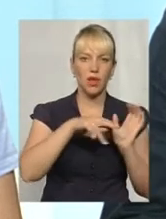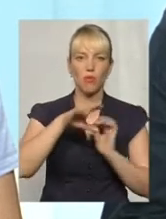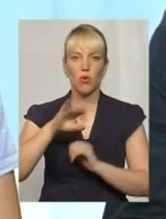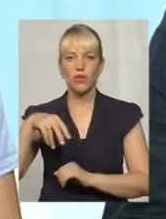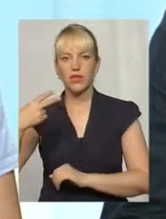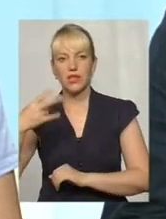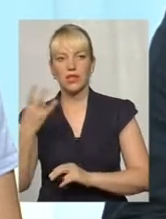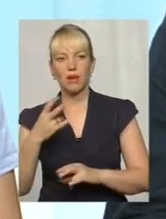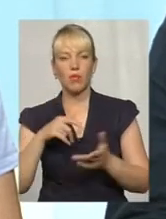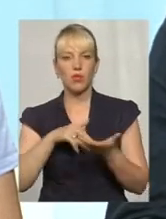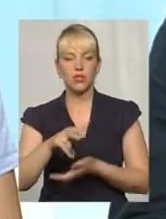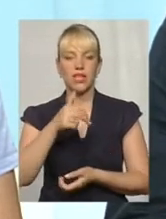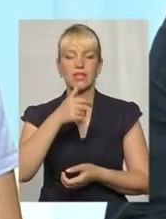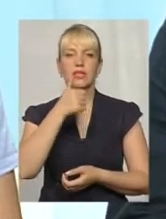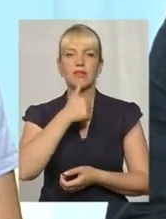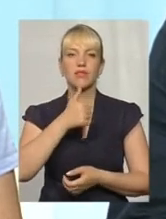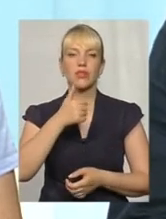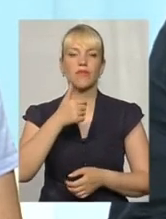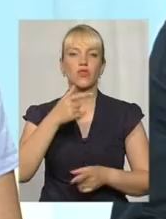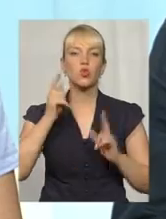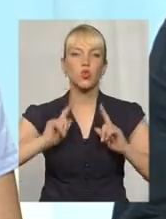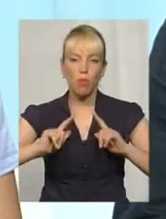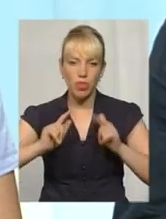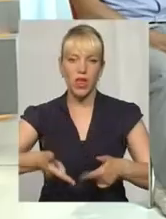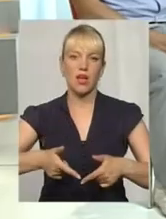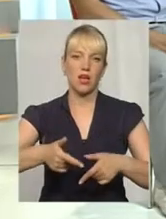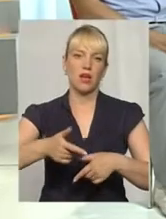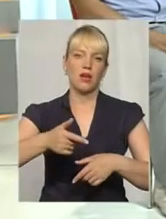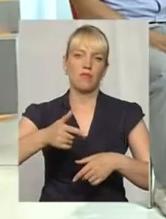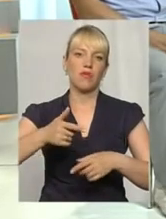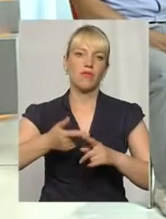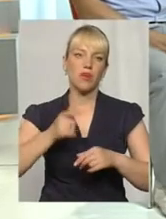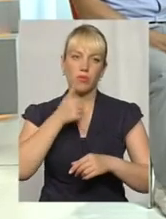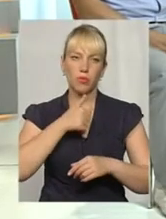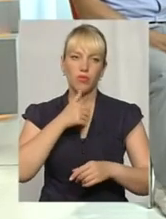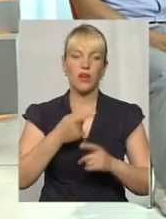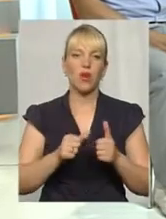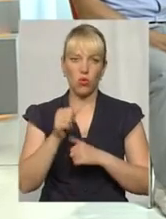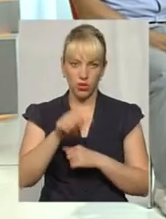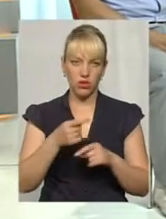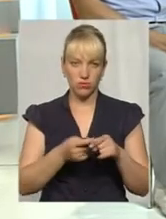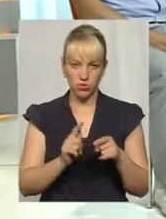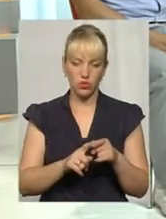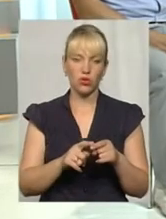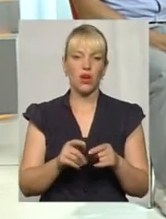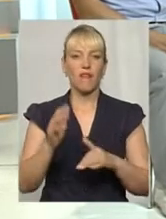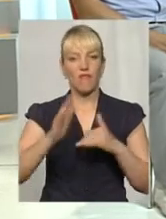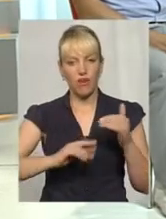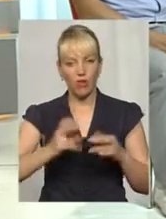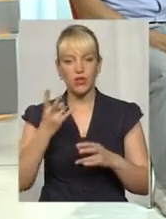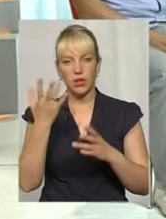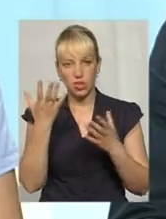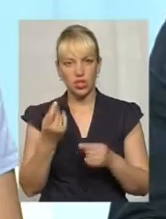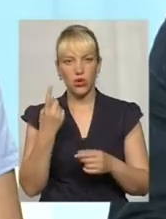випробування додаткове. Якщо ви його проходите... Тобто, окрім цього єдиного фахового, так, ще має бути вступне додаткове? Саме так. І за умови